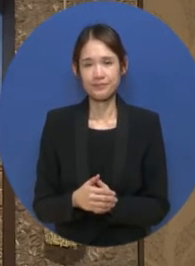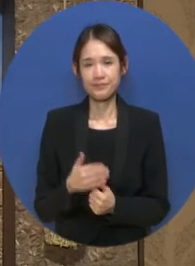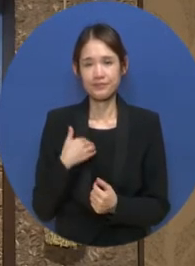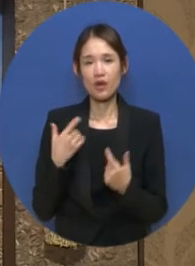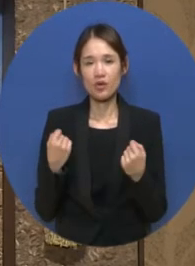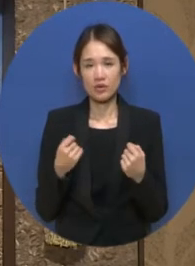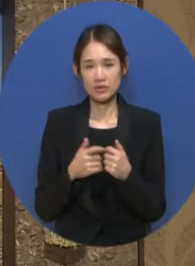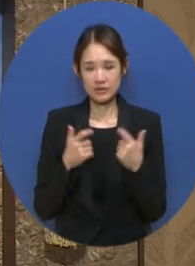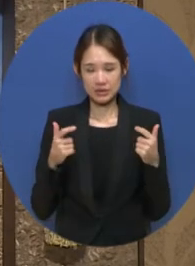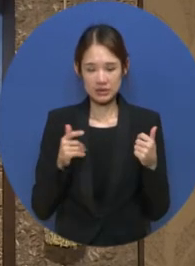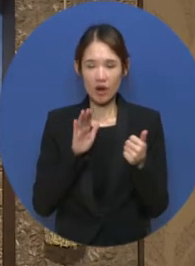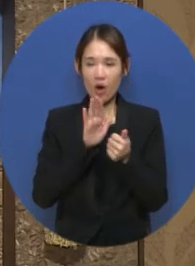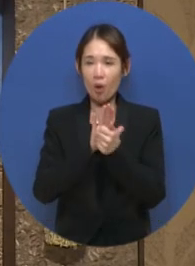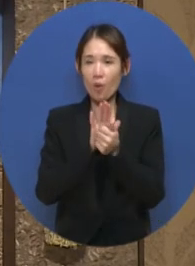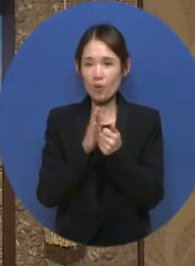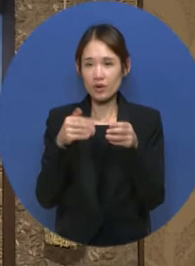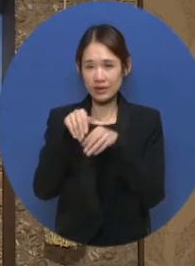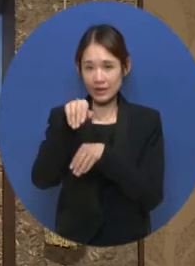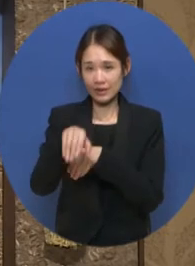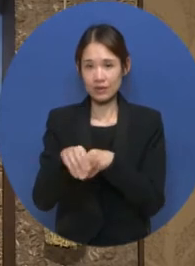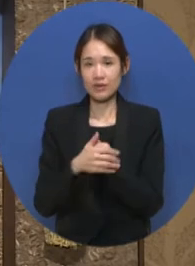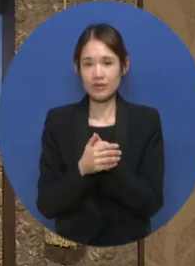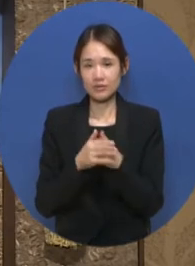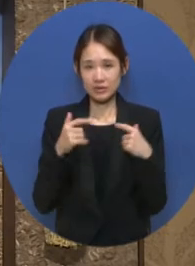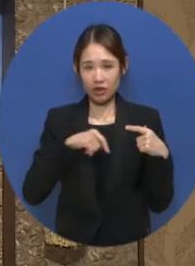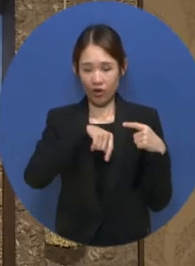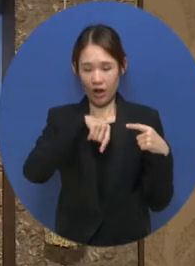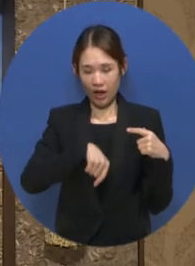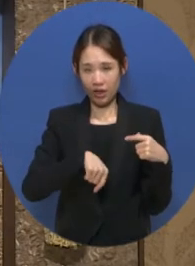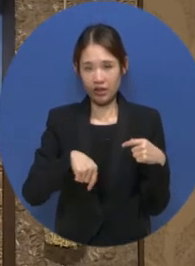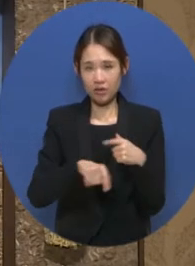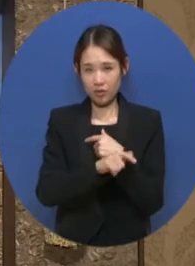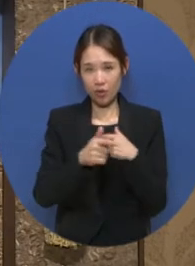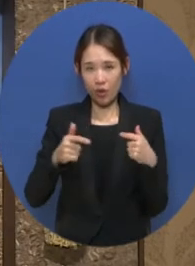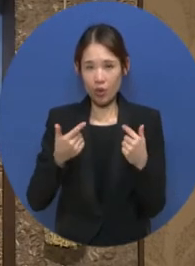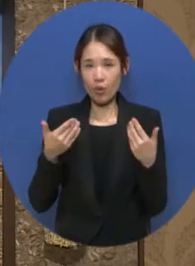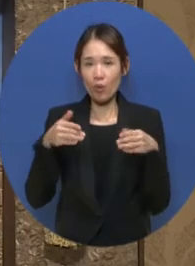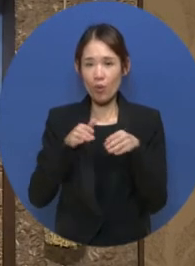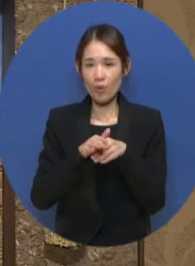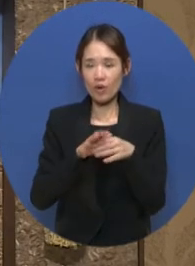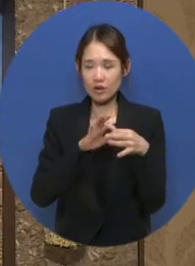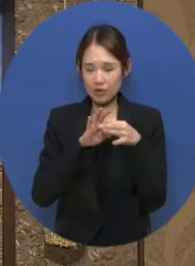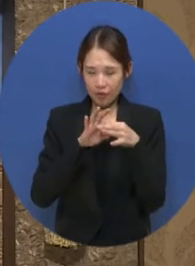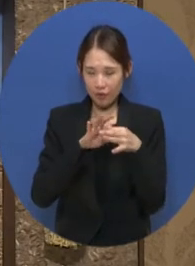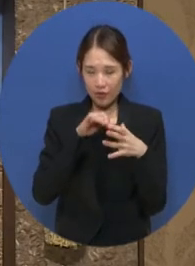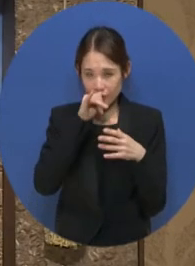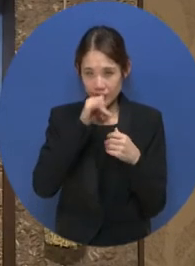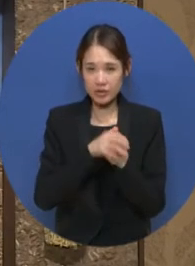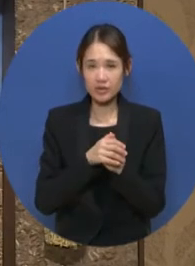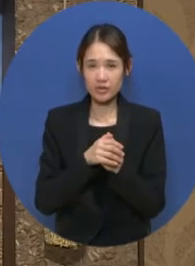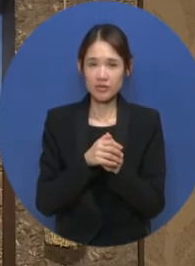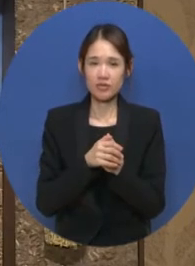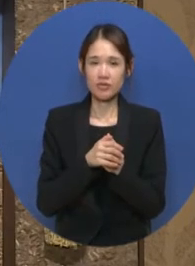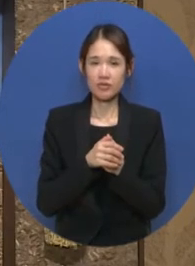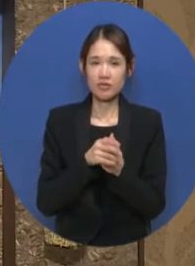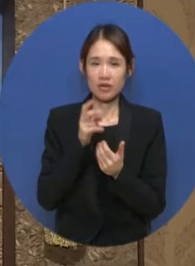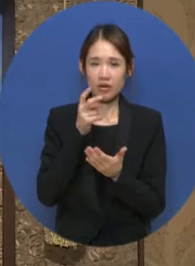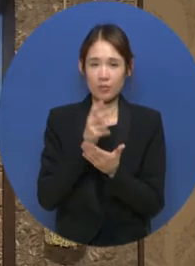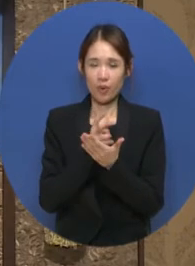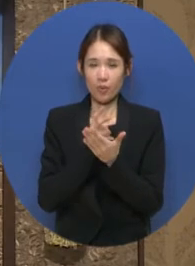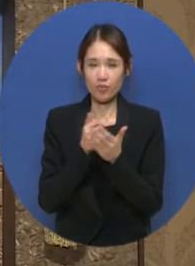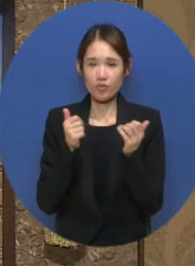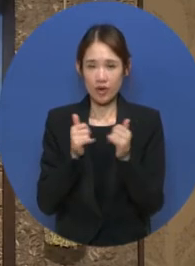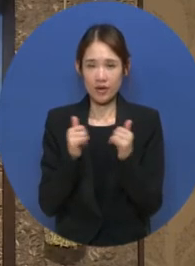역시 이제 지역은 기간 이라든지 또 지역에 있는 여러 이제 저희 오모 기간과 또 연결되어 있는 어 이 법률과 들에게